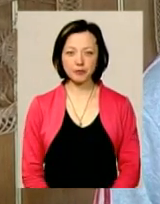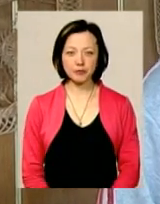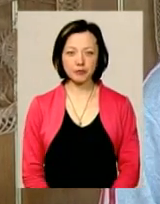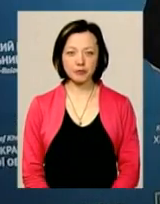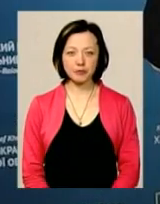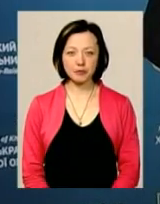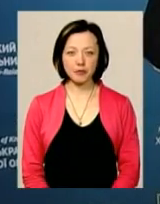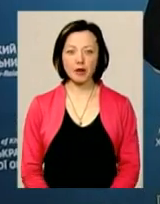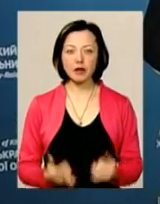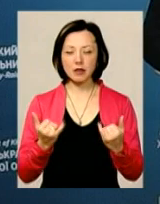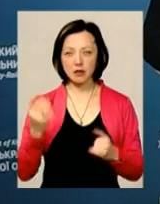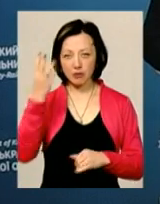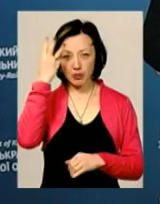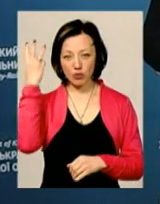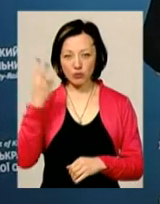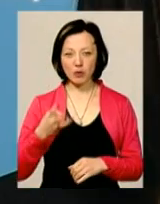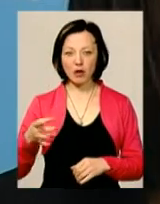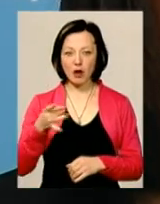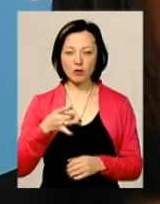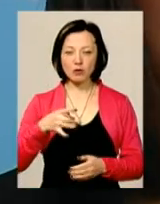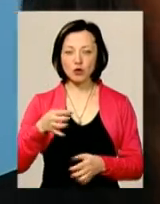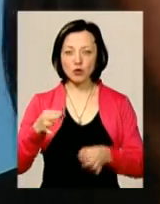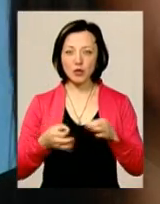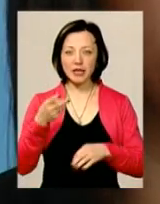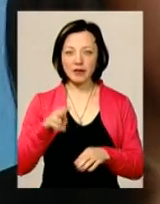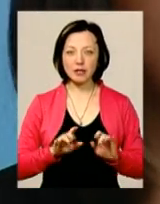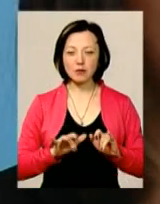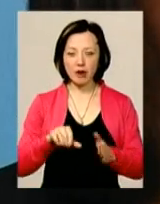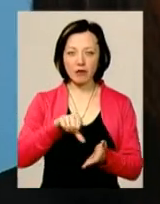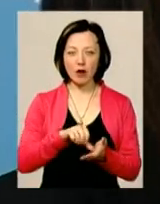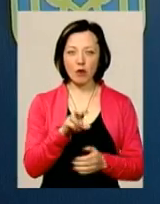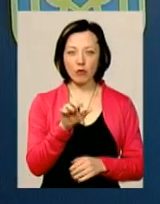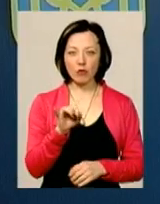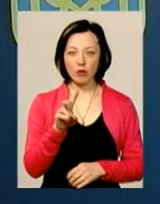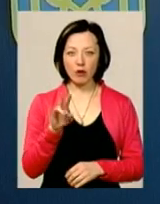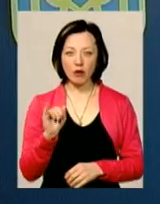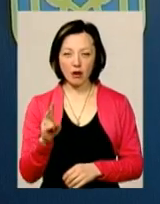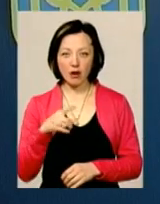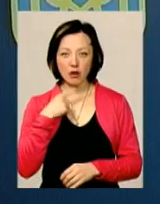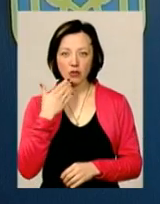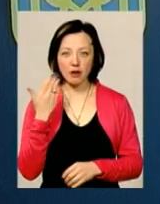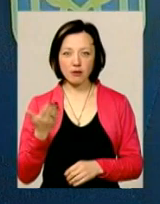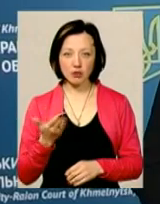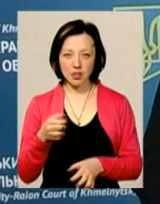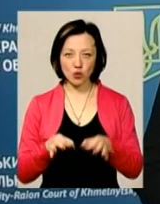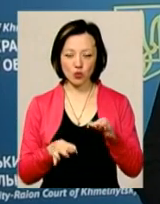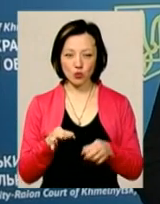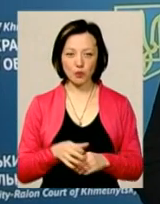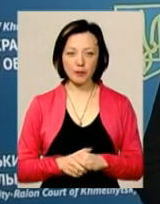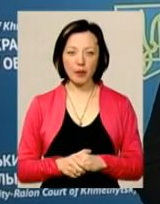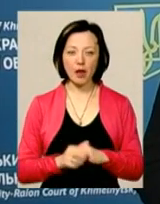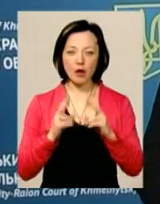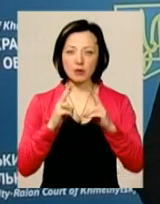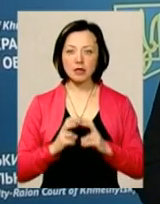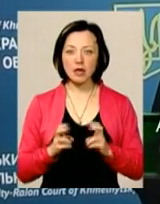правовому полі. Нині у Хмельницькому міськрайонному суді розглядаються дві справи, де фігурує Віктор Бурлик, каже речниця Алла Плінська. Розглядається